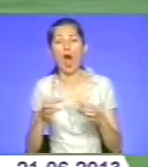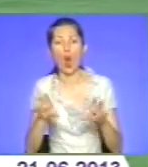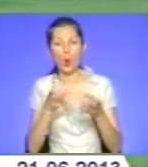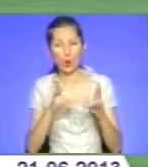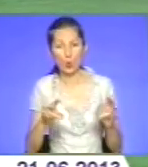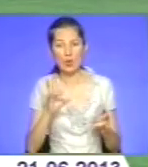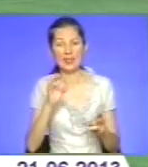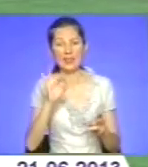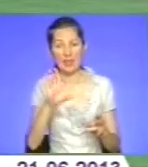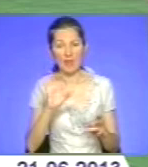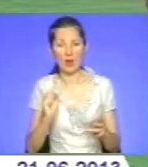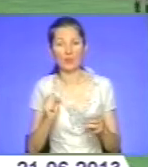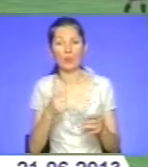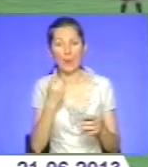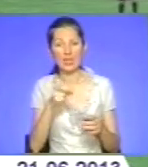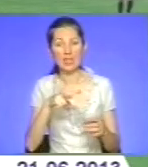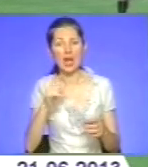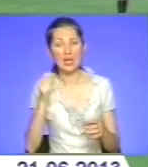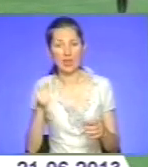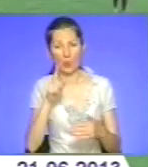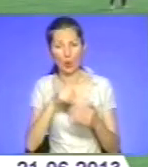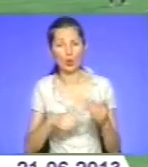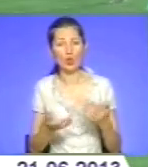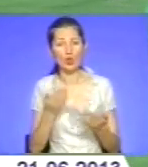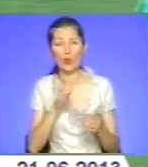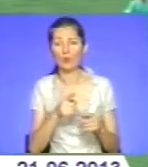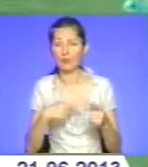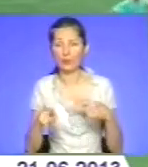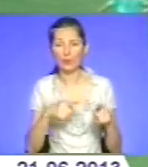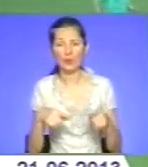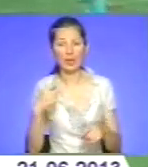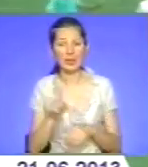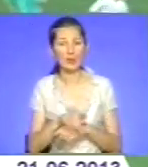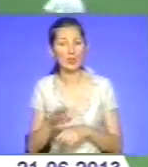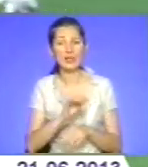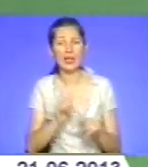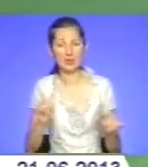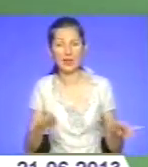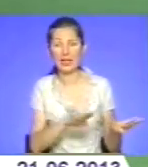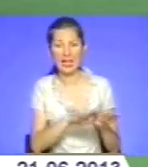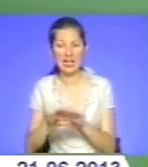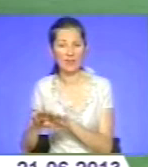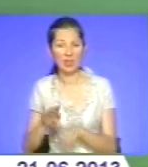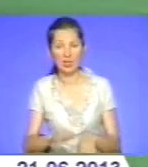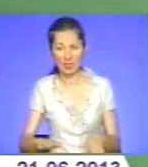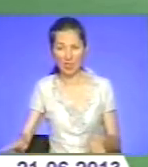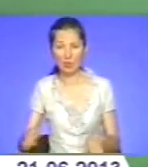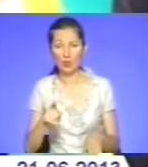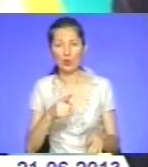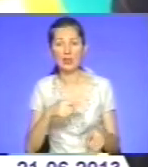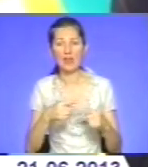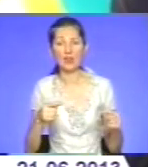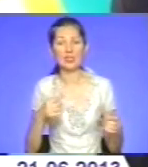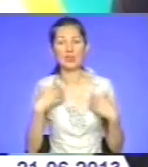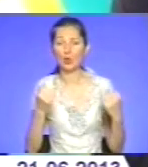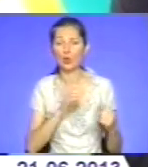лігу і переконані, якщо футбол на Тернопільщині не розвивати на рівні дитячому, то цей вид спорту не матиме перспективи. Саме